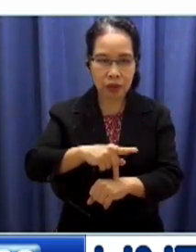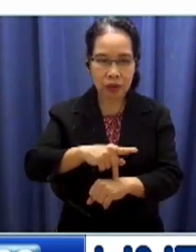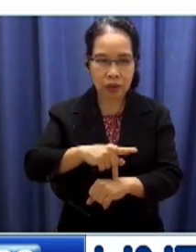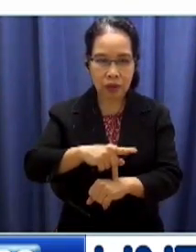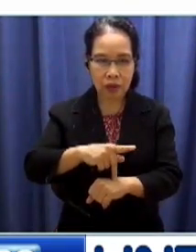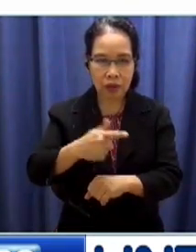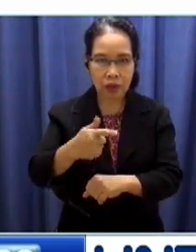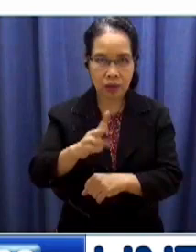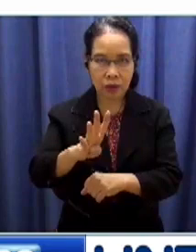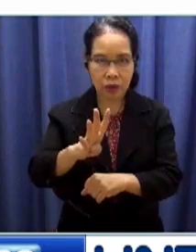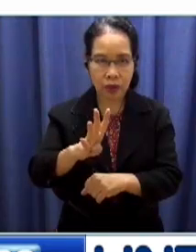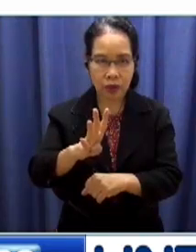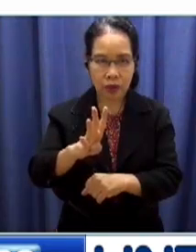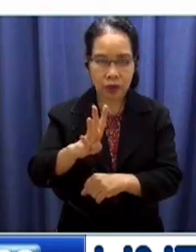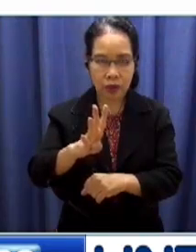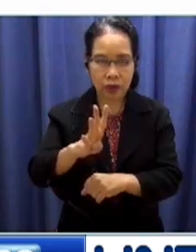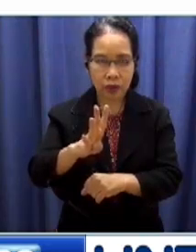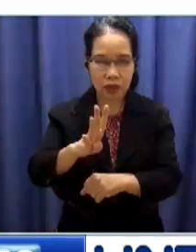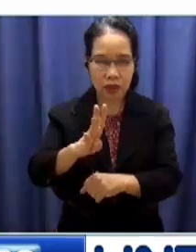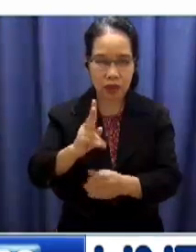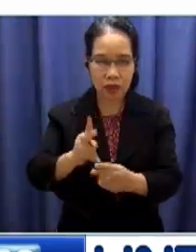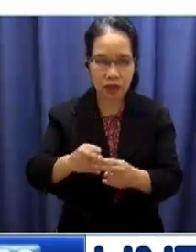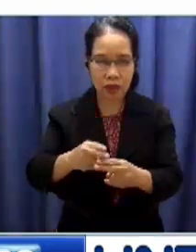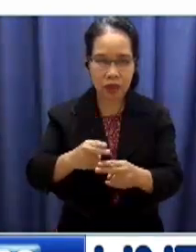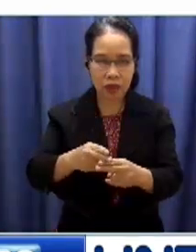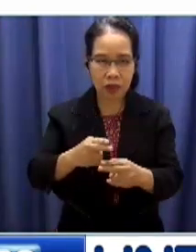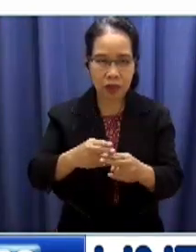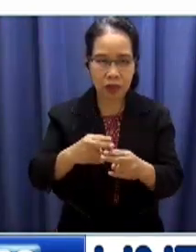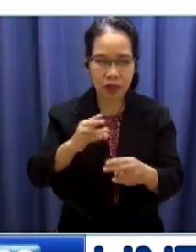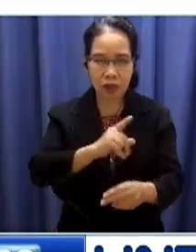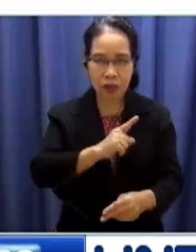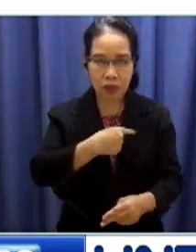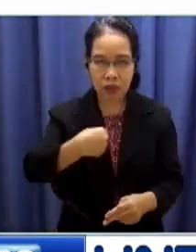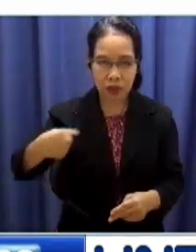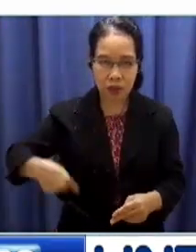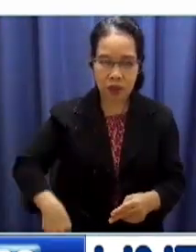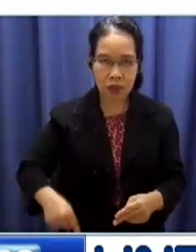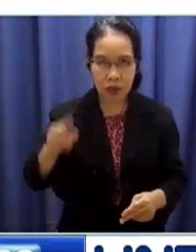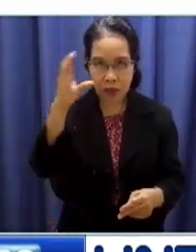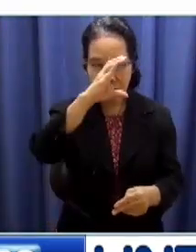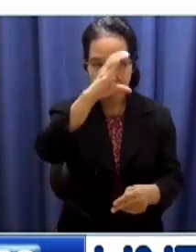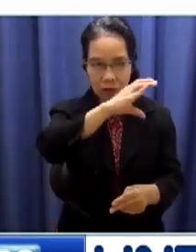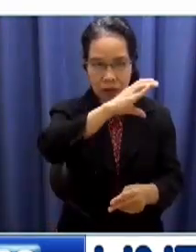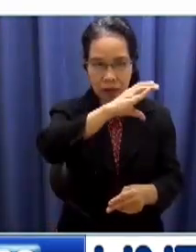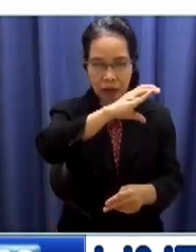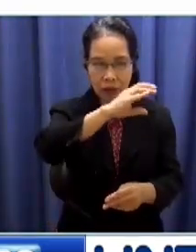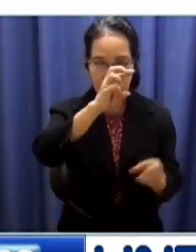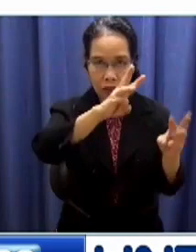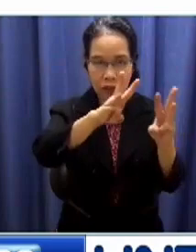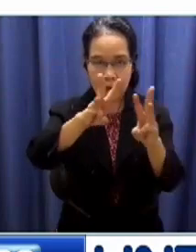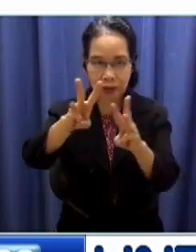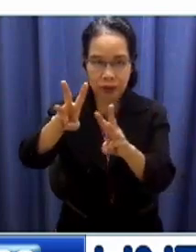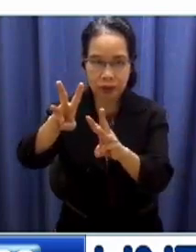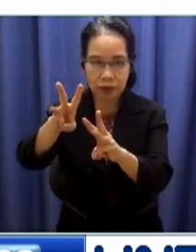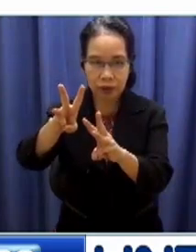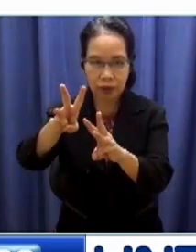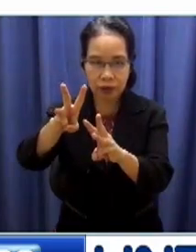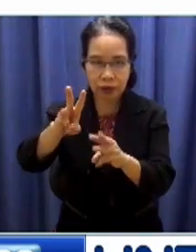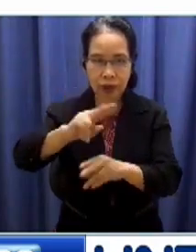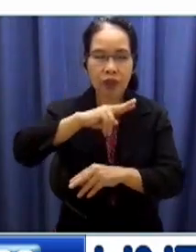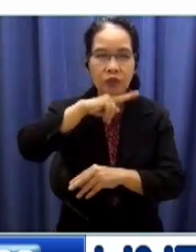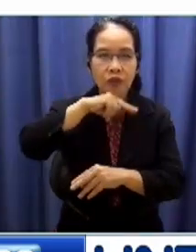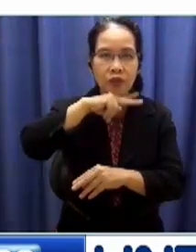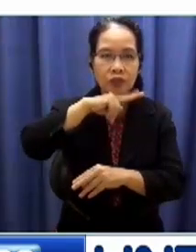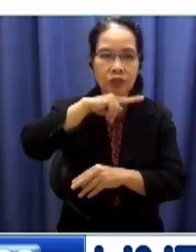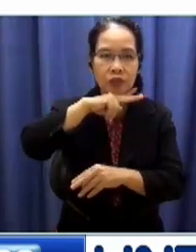yung ipinangalan ng mga Chinese researchers dyan sa minomonitor nila na virus na yan, Kuya Daniel.